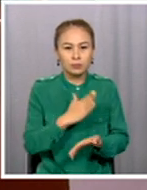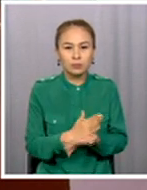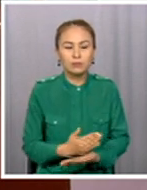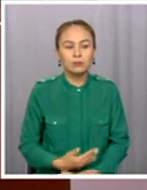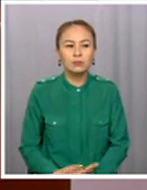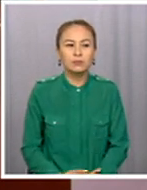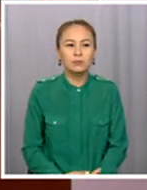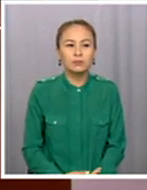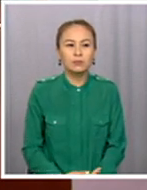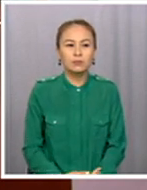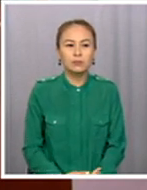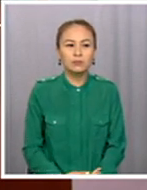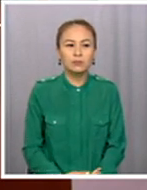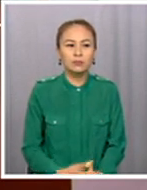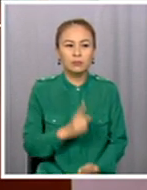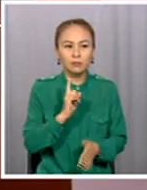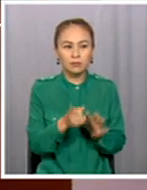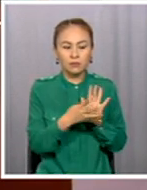сүріп жатыр.